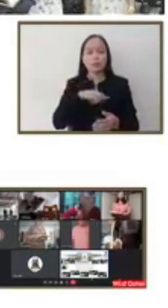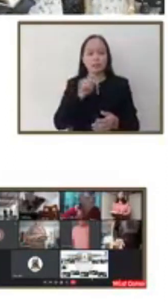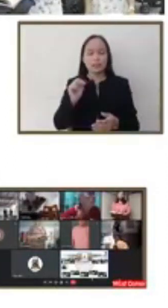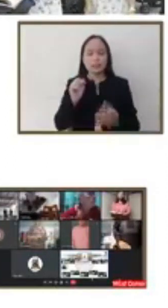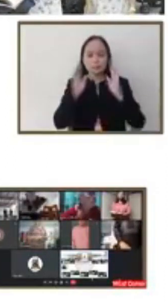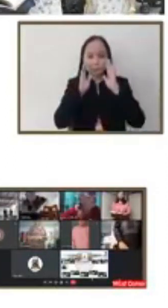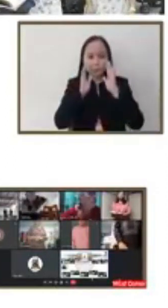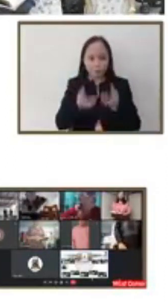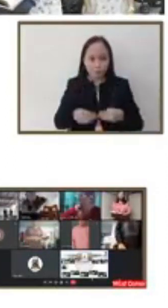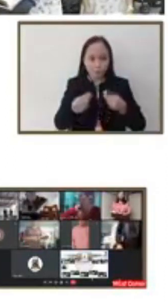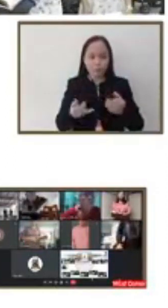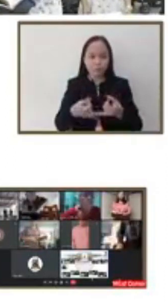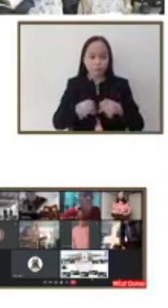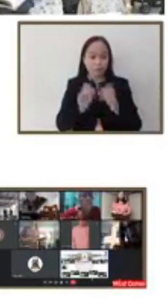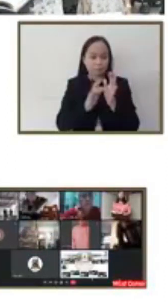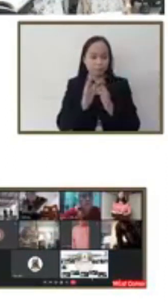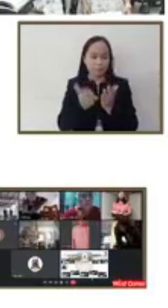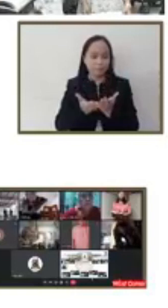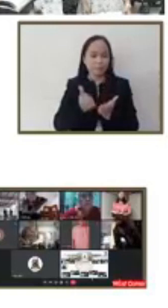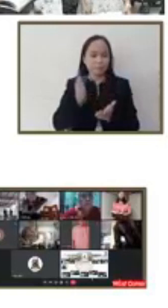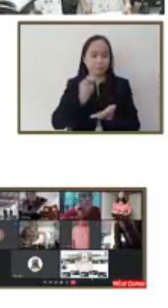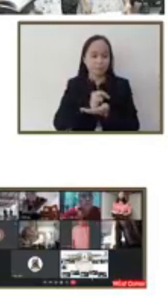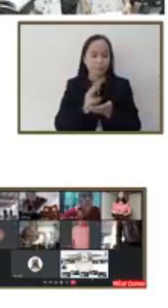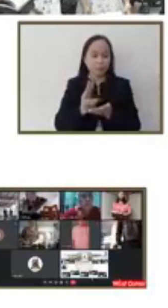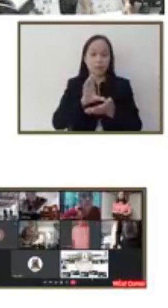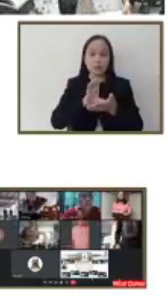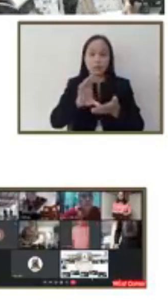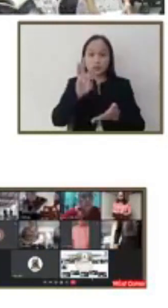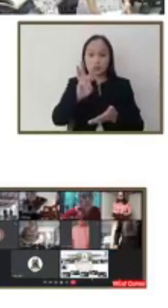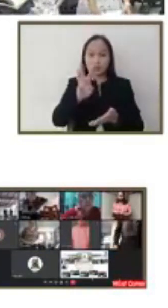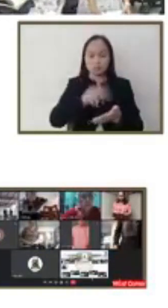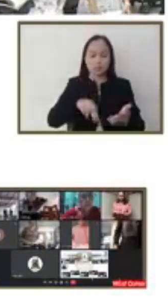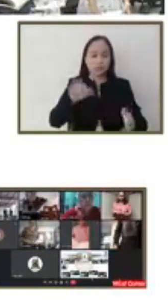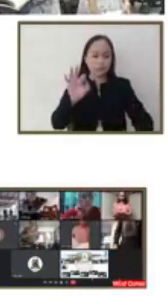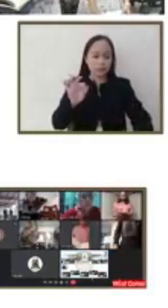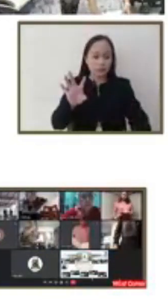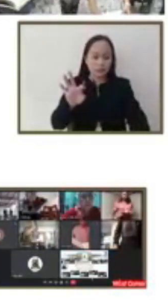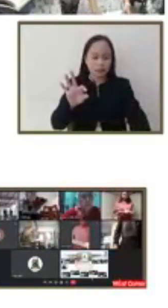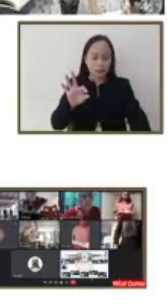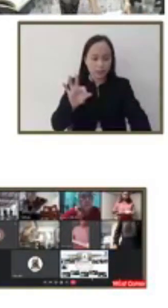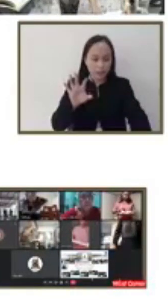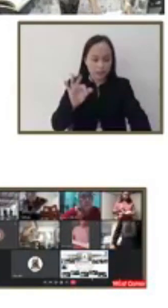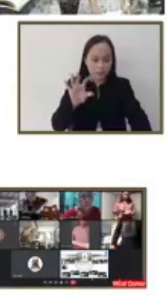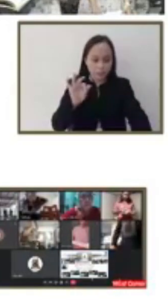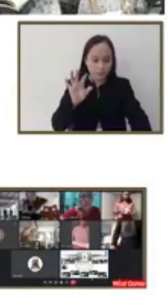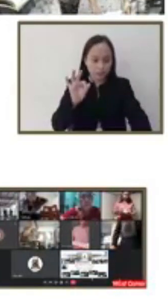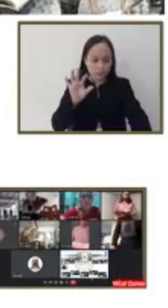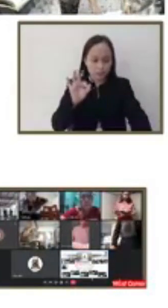right? Let's go to the Bible. Verse number 19 of chapter 6 of the book of Matthew.